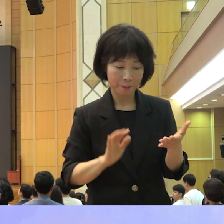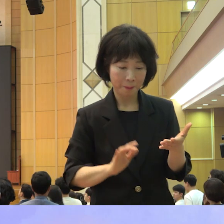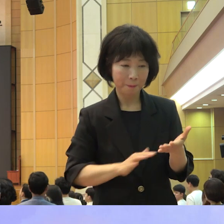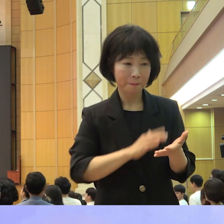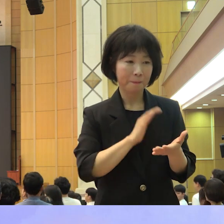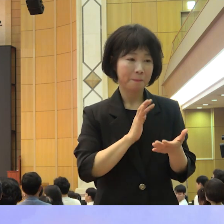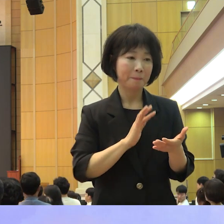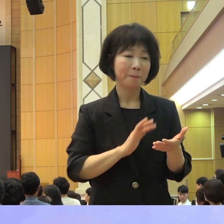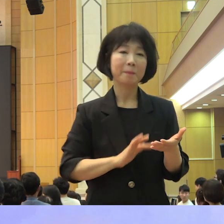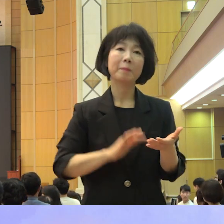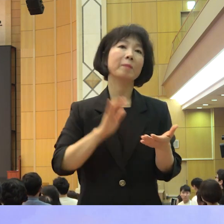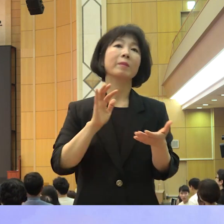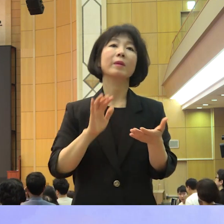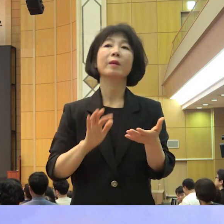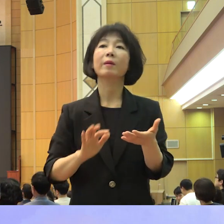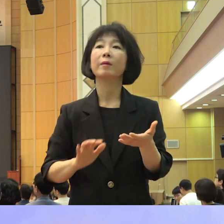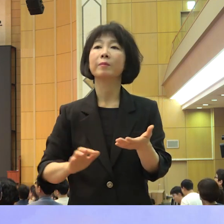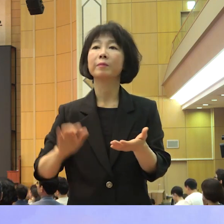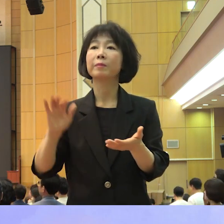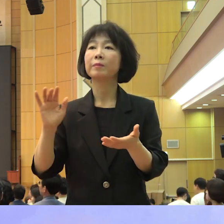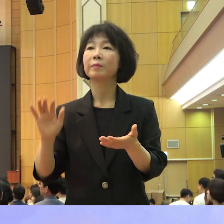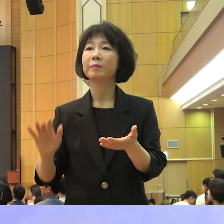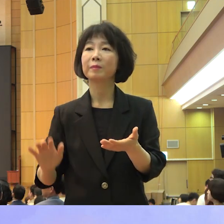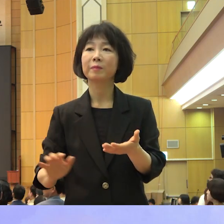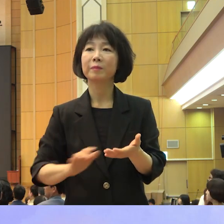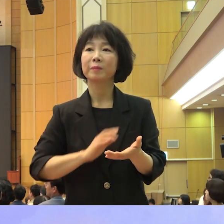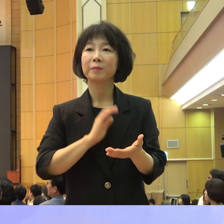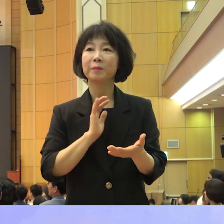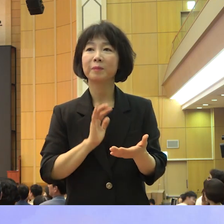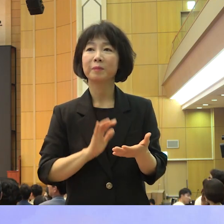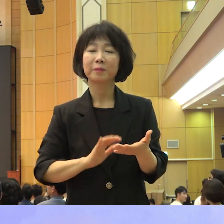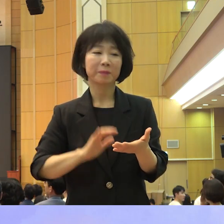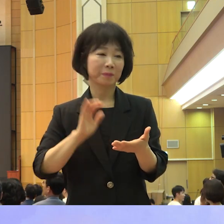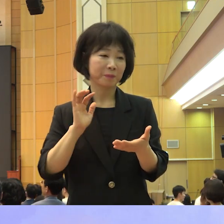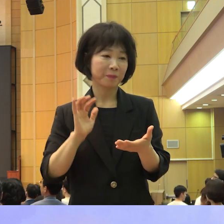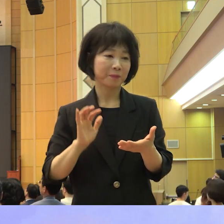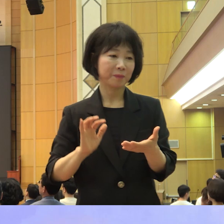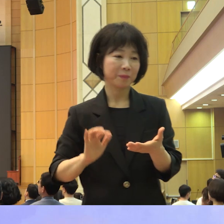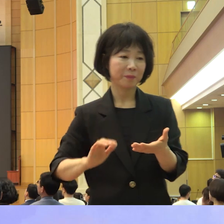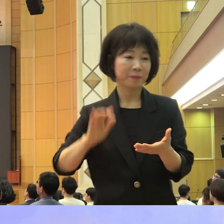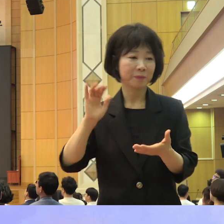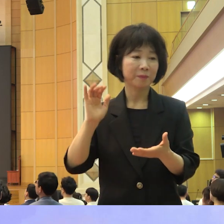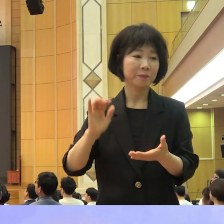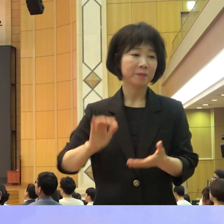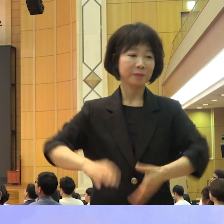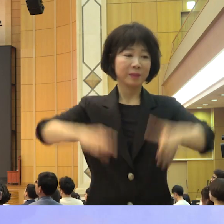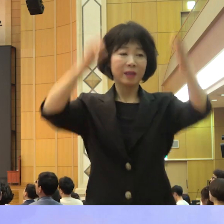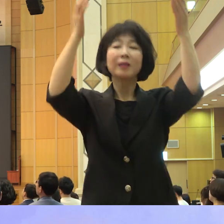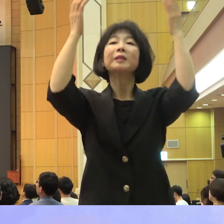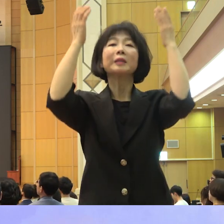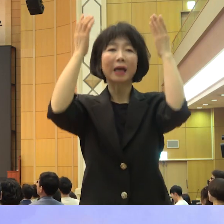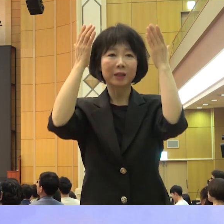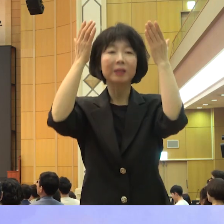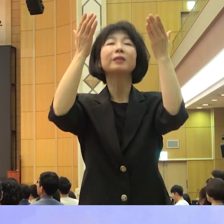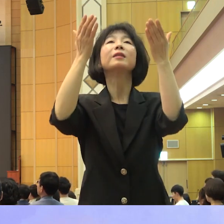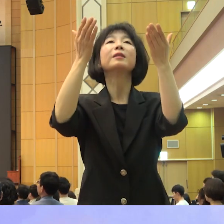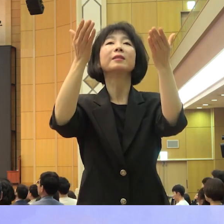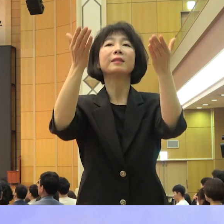우리 사랑스러운 예수님이 사랑하는 우리 아이들에게 우리 찬양해 드리겠습니다. 당신은 사랑받기 위해,